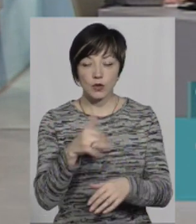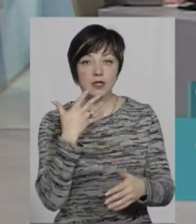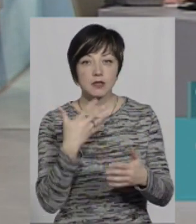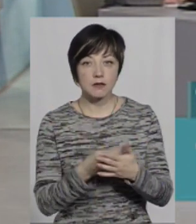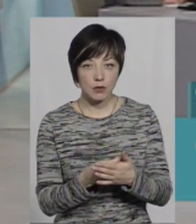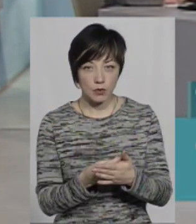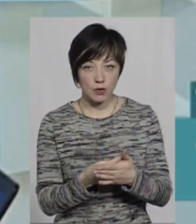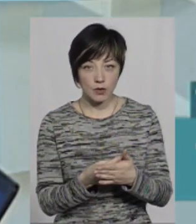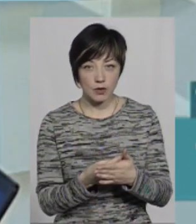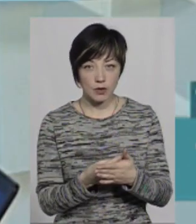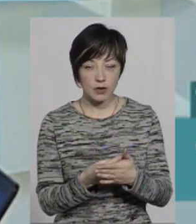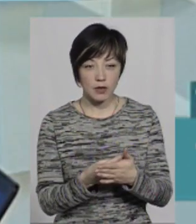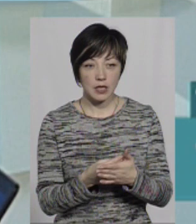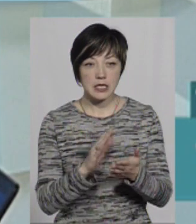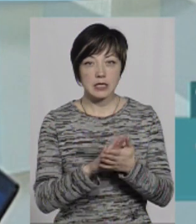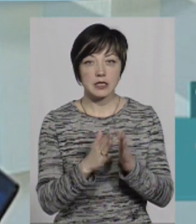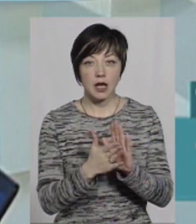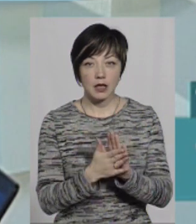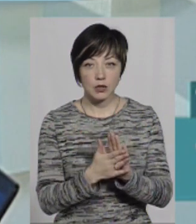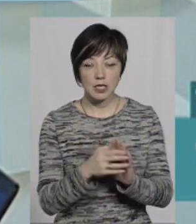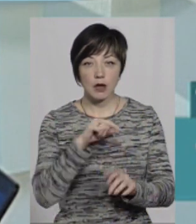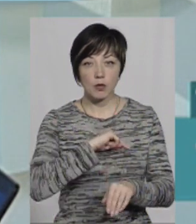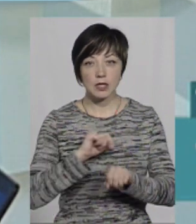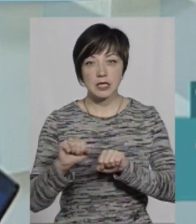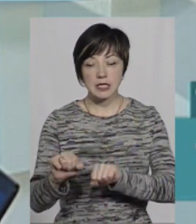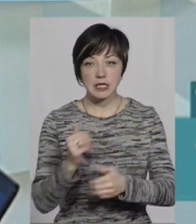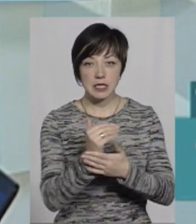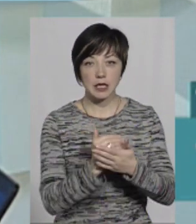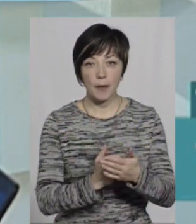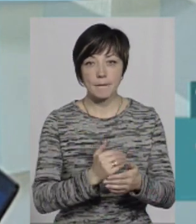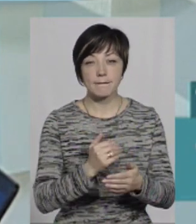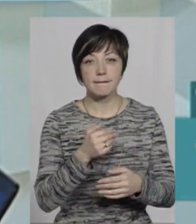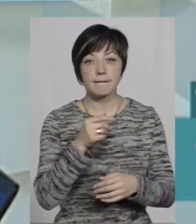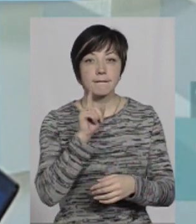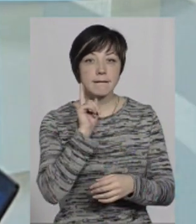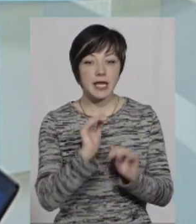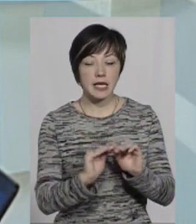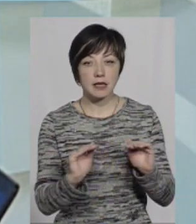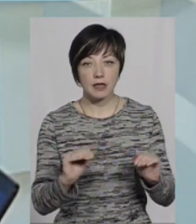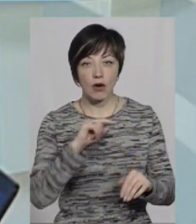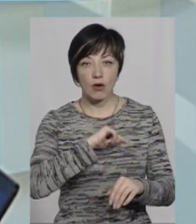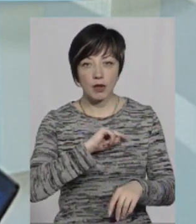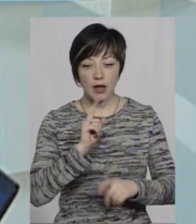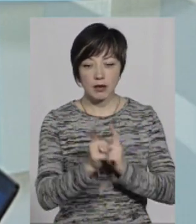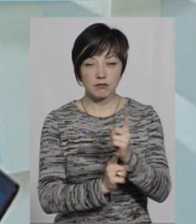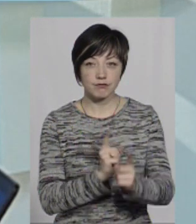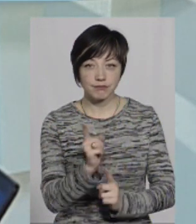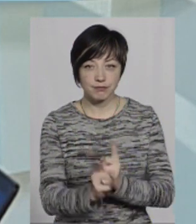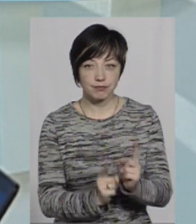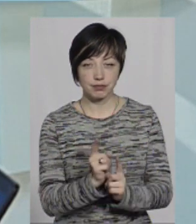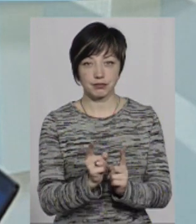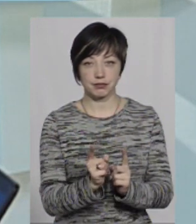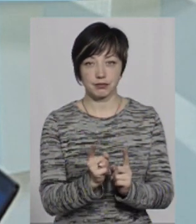свій статус імунної системи, підлітки. В них теж іде гормональне